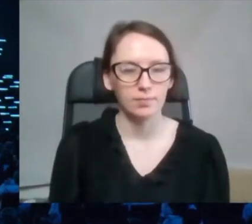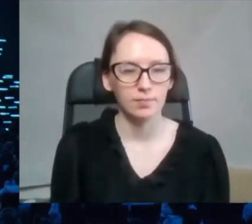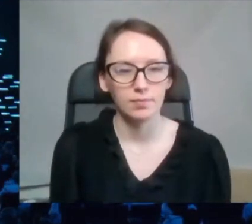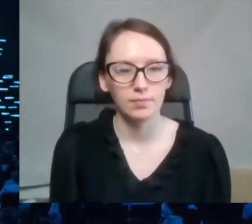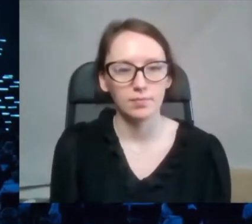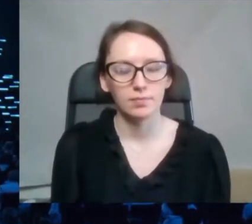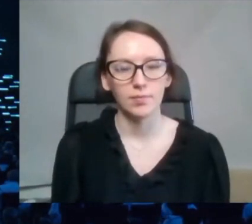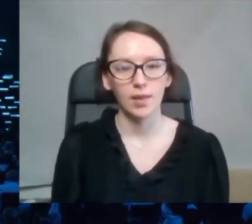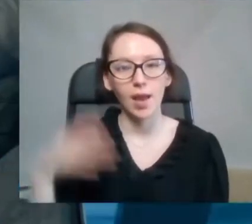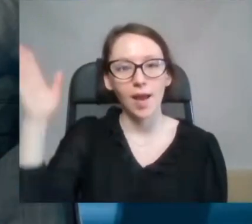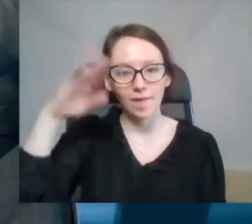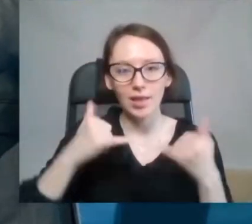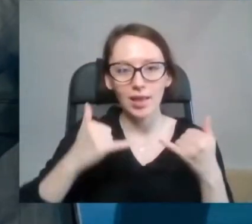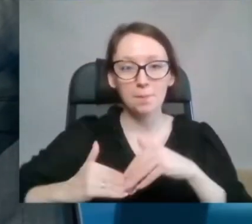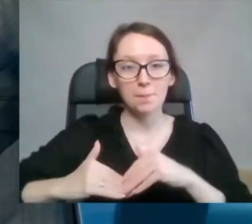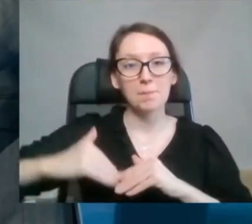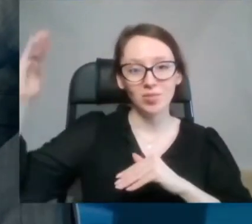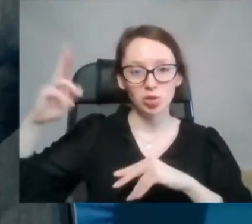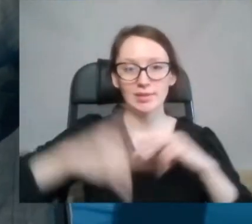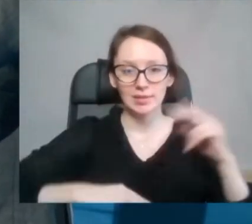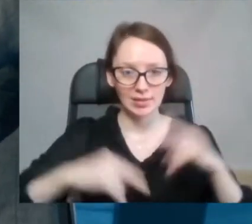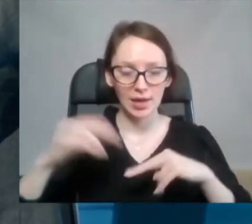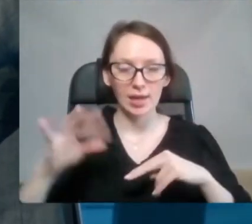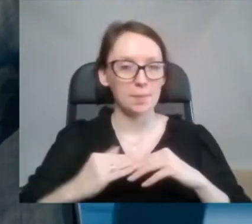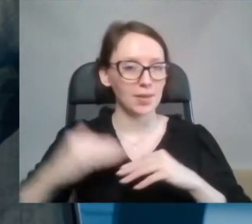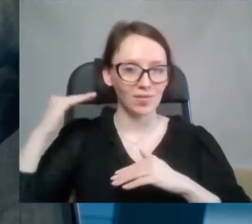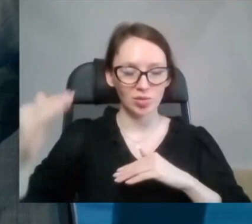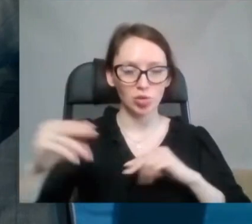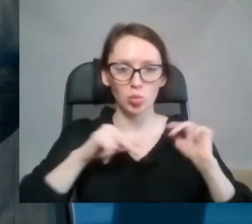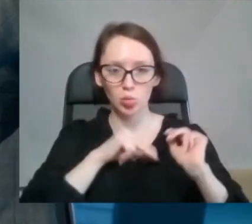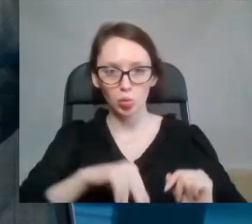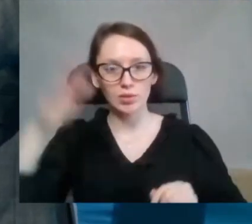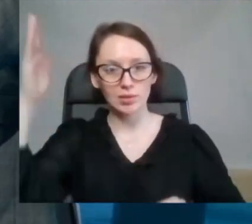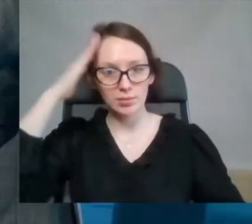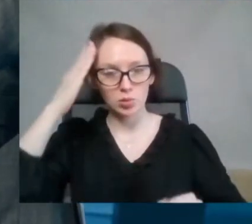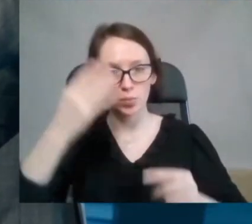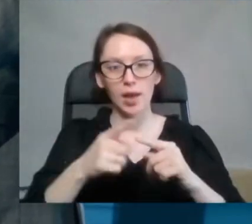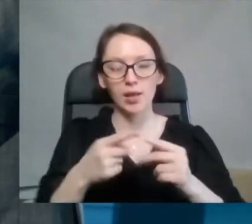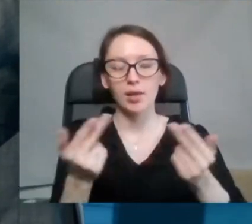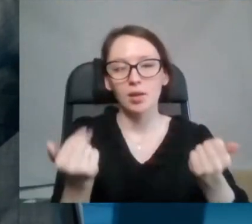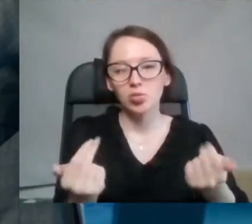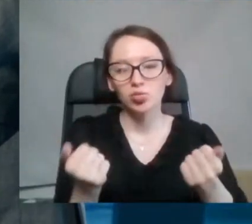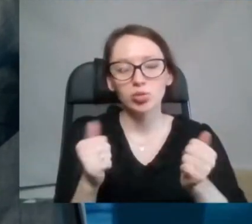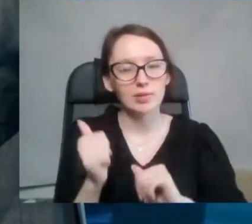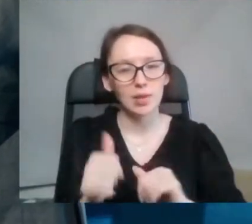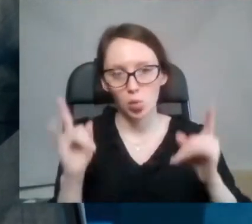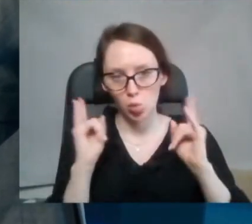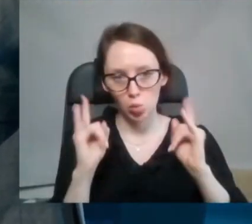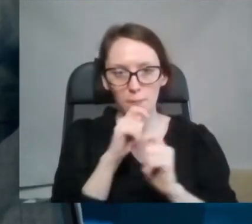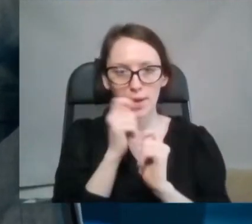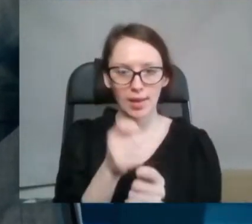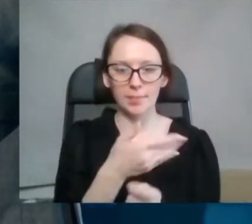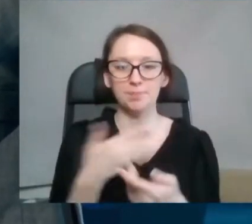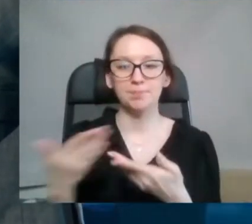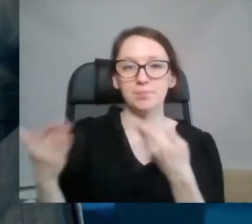Вода для повышения настроения и повышения трудоспособности – это, конечно, самый крутой подарок, Марин. Мы приглашаем на